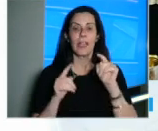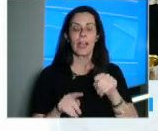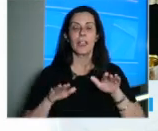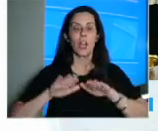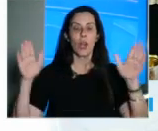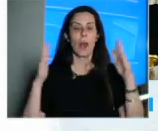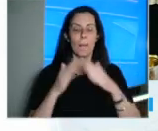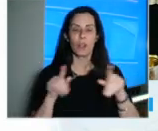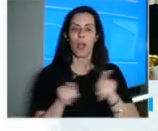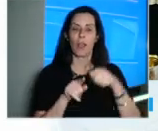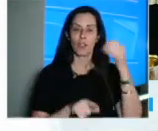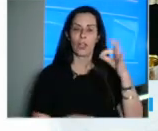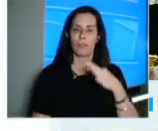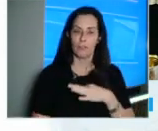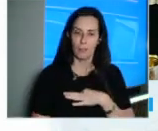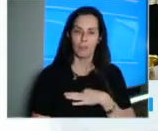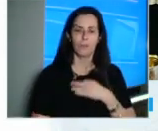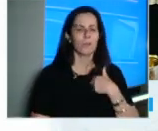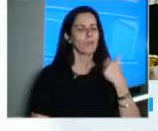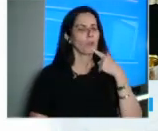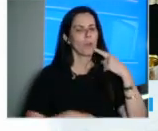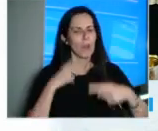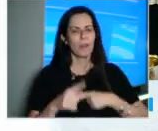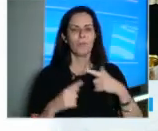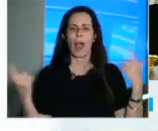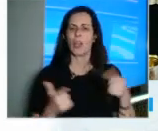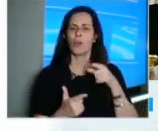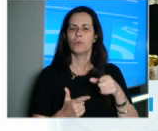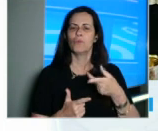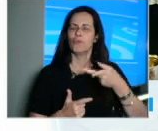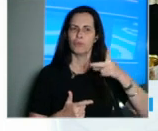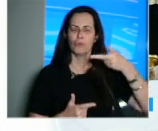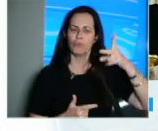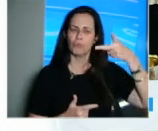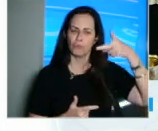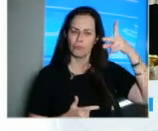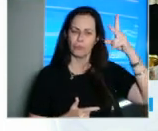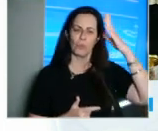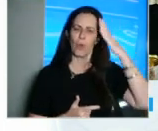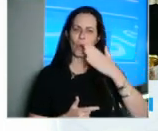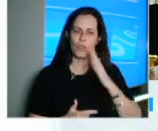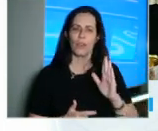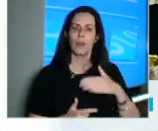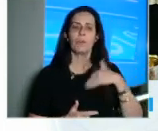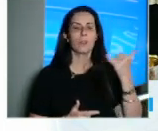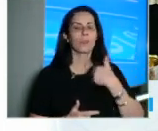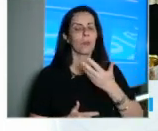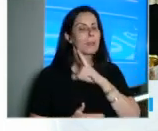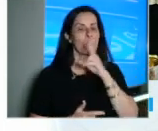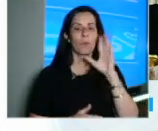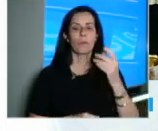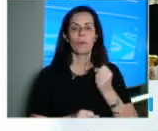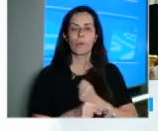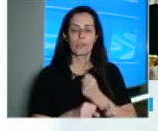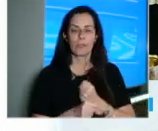ללוד לביתו של אח היקר, משה אוחנה, שבכל שנה החגיגות בביתו גדולות ומתרחבות ברוך השם, ותמיד אני זוכה